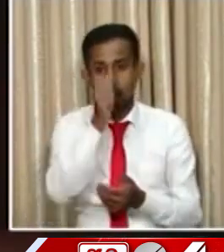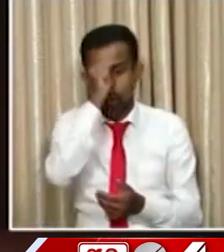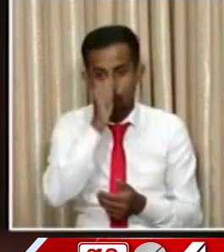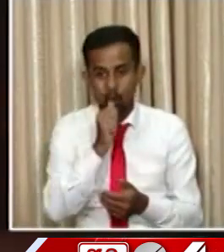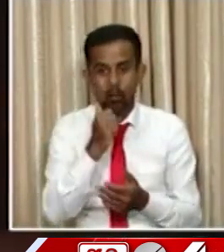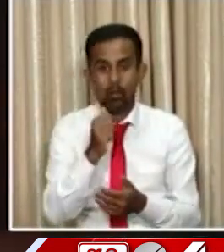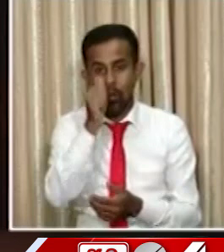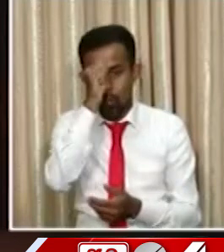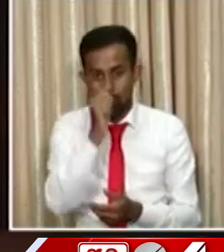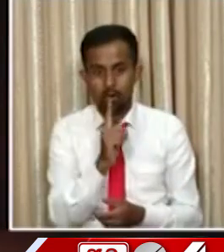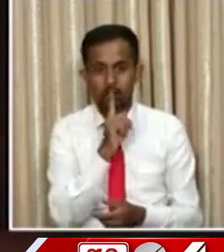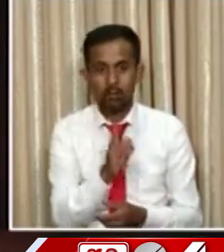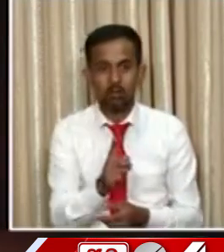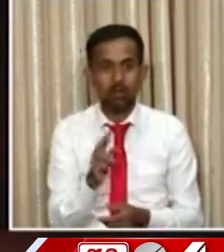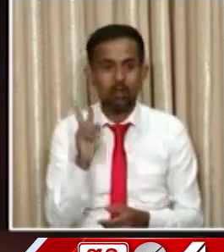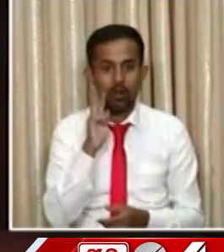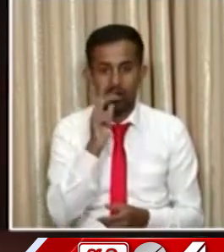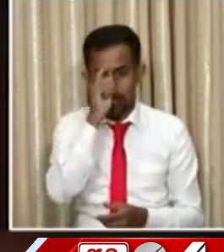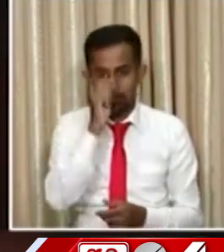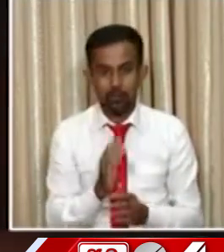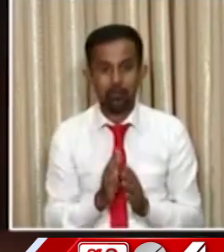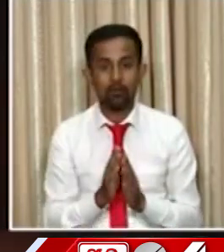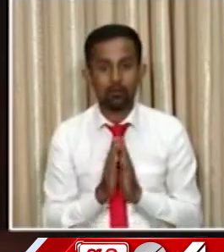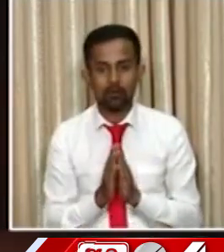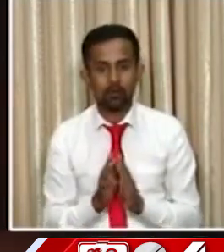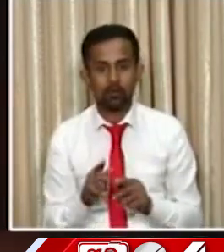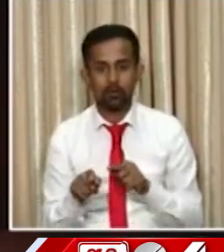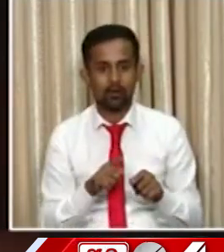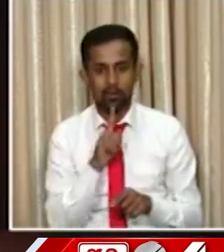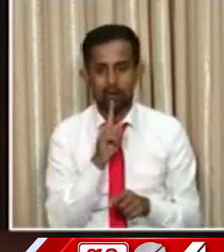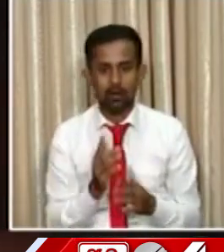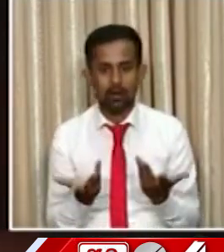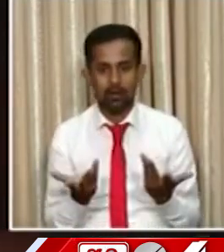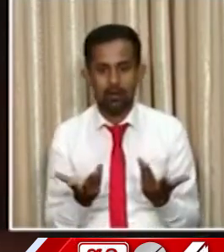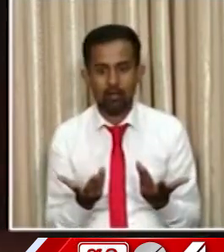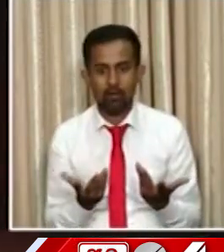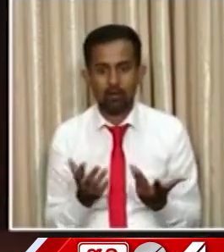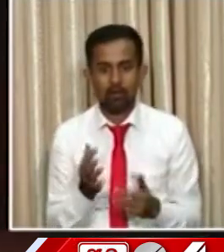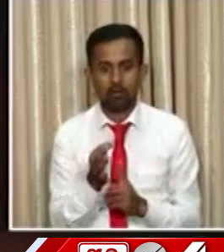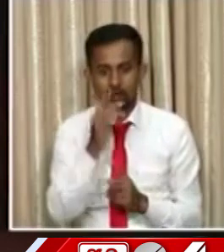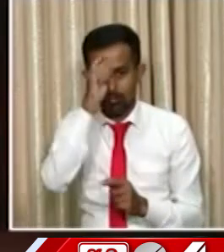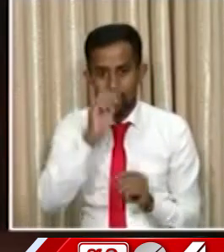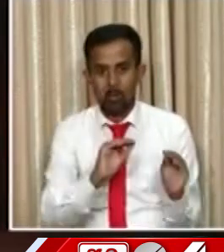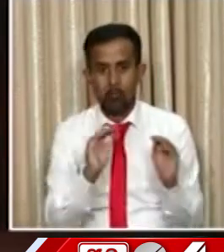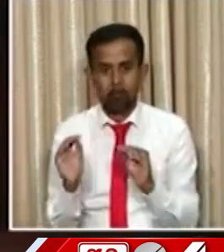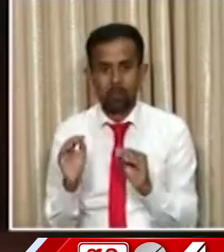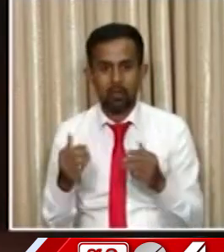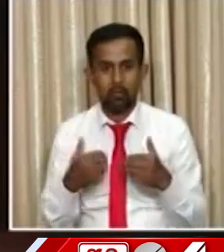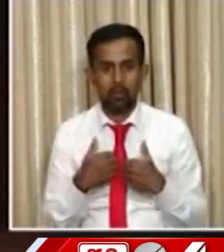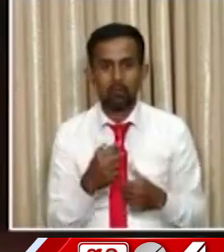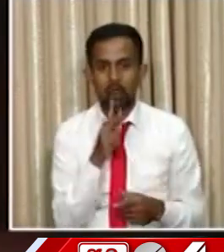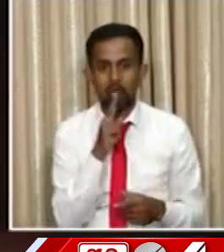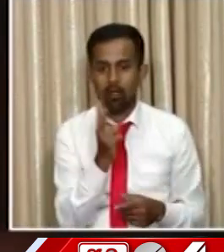මහබැංකු හොරා කියලා රනිල් වික්‍රමසිංහ සරණං ගච්ඡාවේ කියලා නම් මම කියන්නේ නැහැ ඊට පස්සේ ජනාධිපතිතුමෙන් පස්සේ මගේ ඒ වගේ